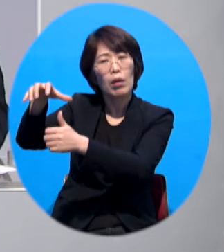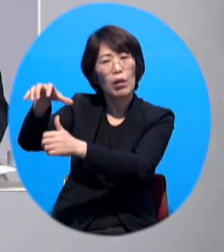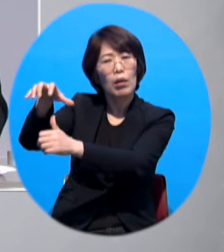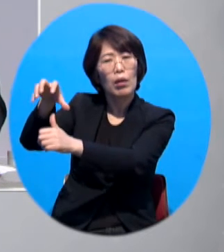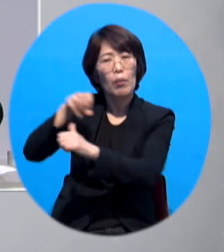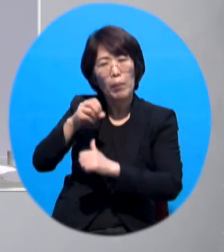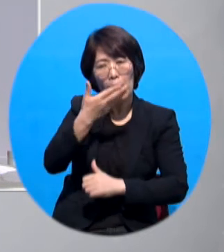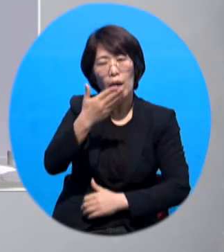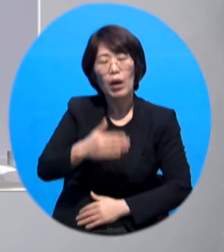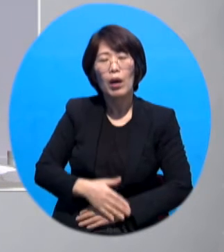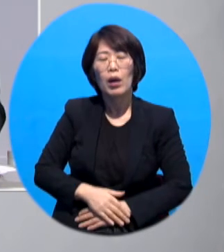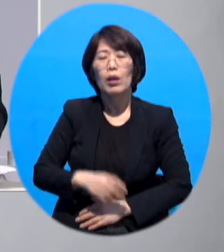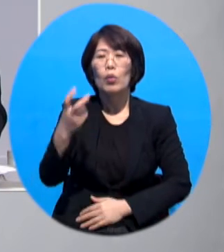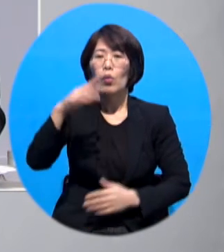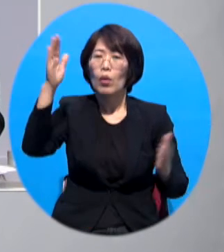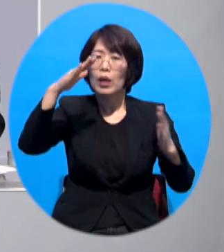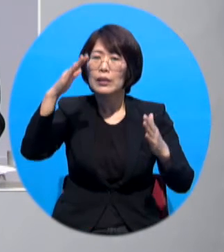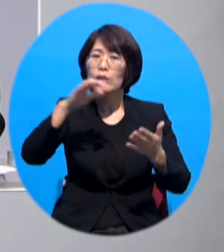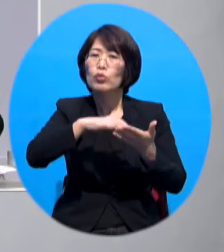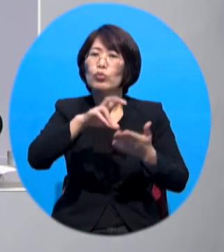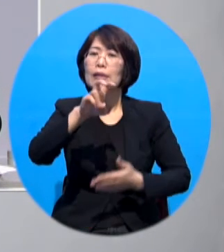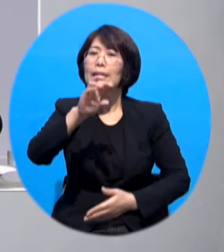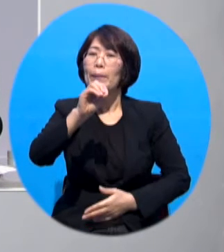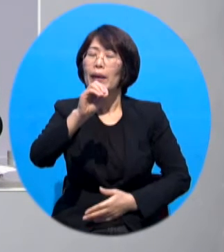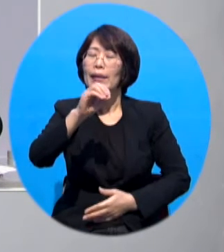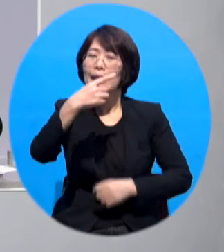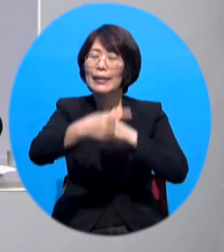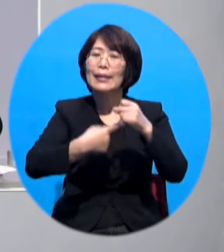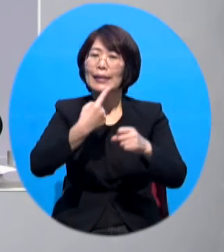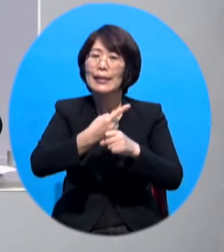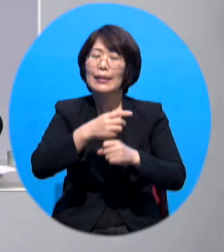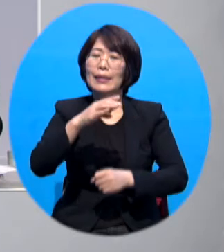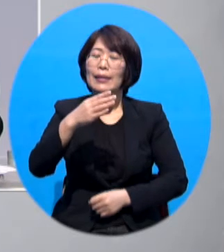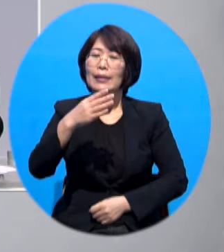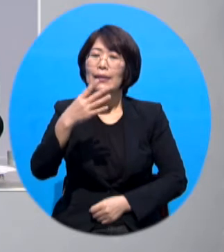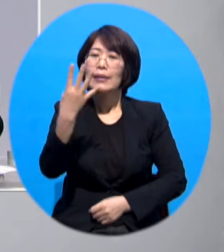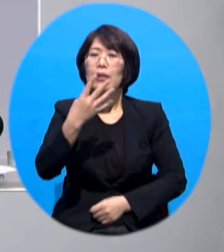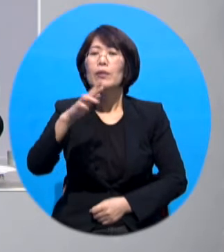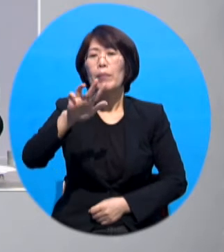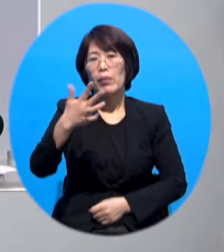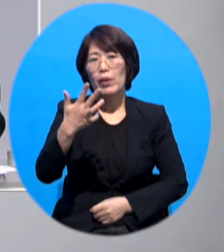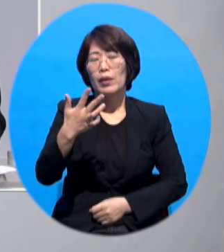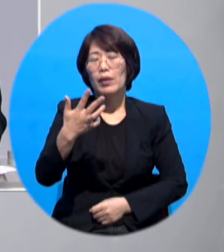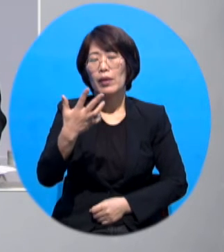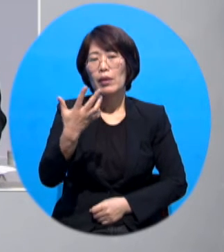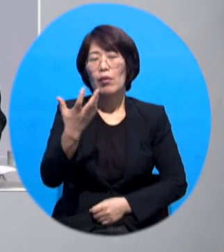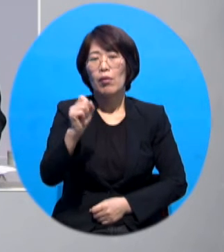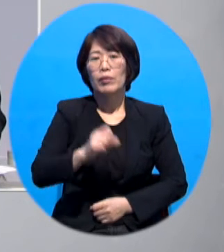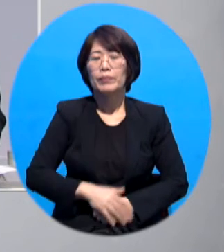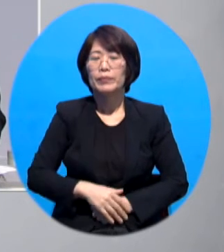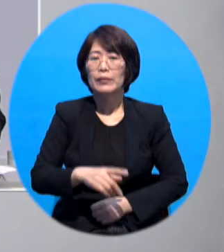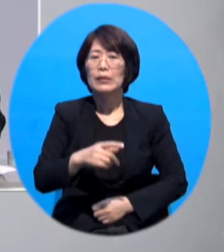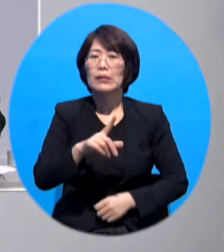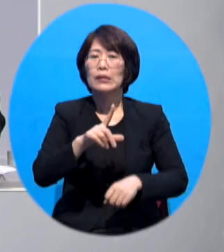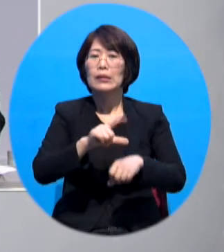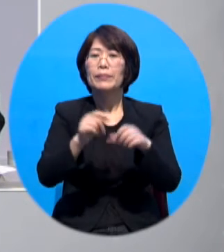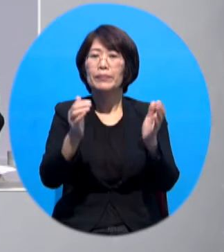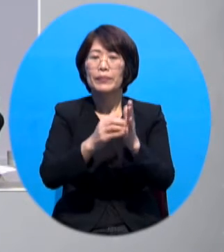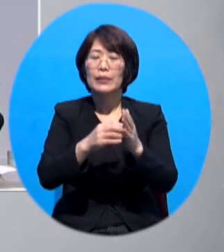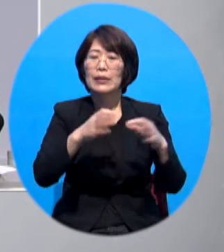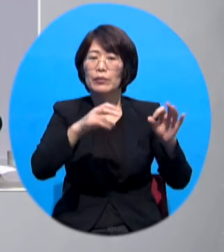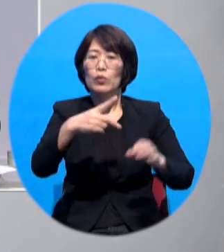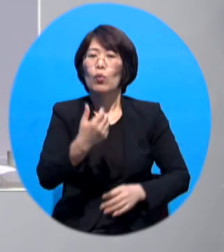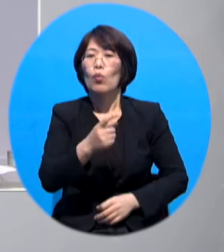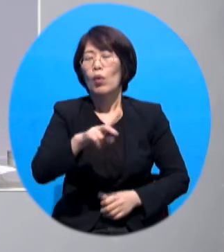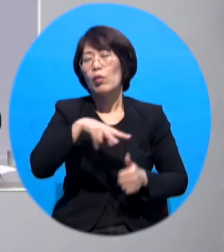우리 학생도 20만 따지면 1년이면 4조 아주 살짝 발효 4 재무 시간 끝났습니다 김두관